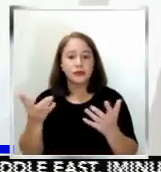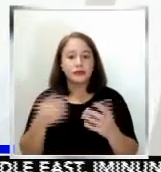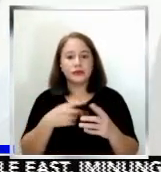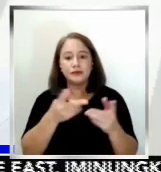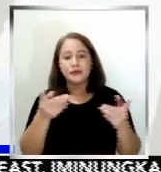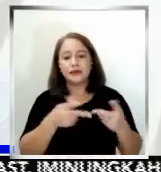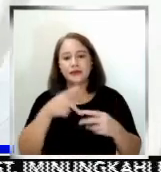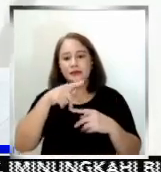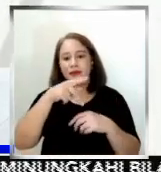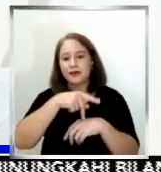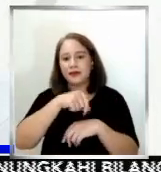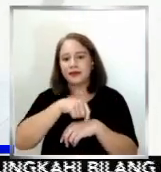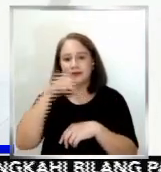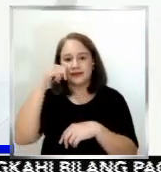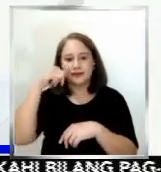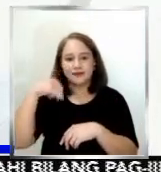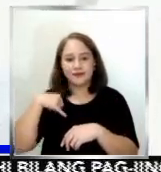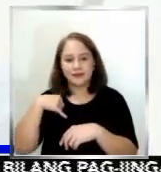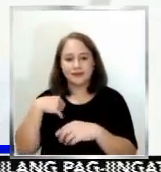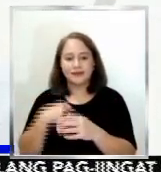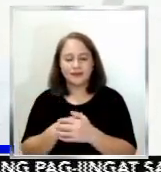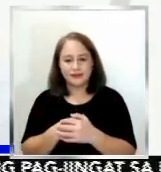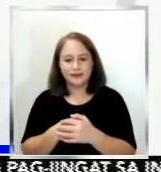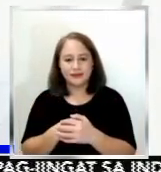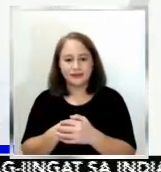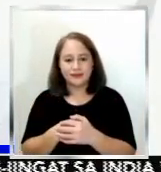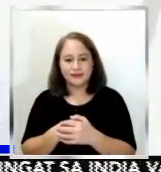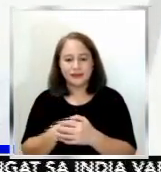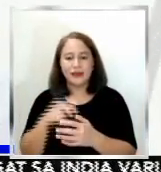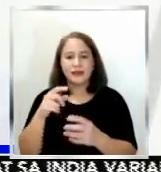kahapon. NBI. Okay?